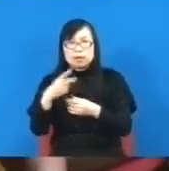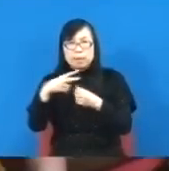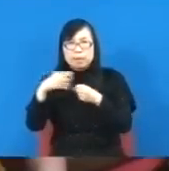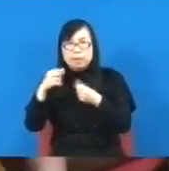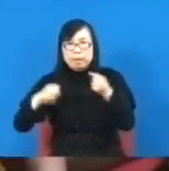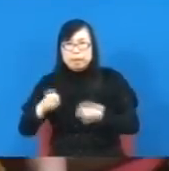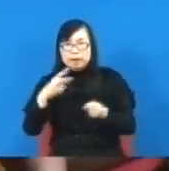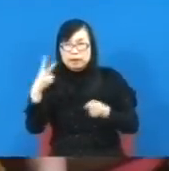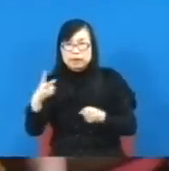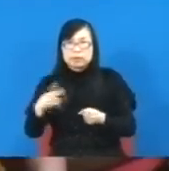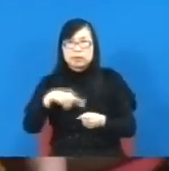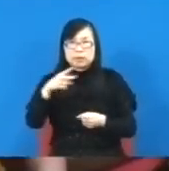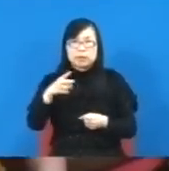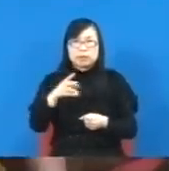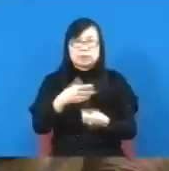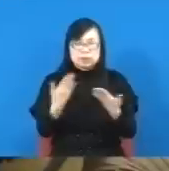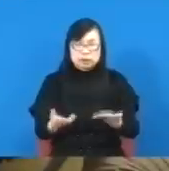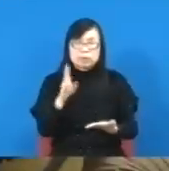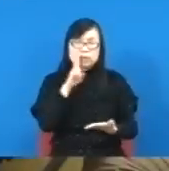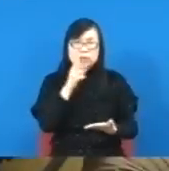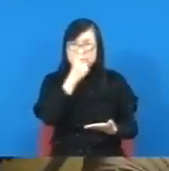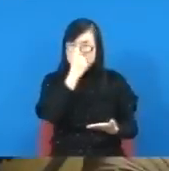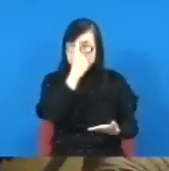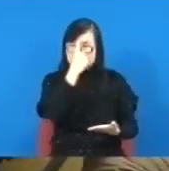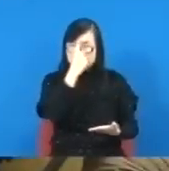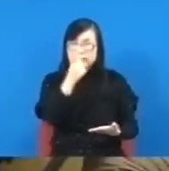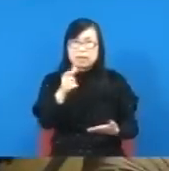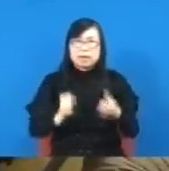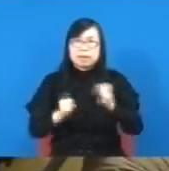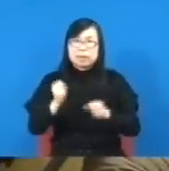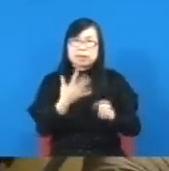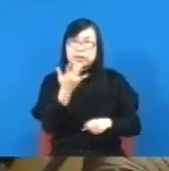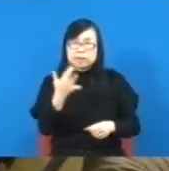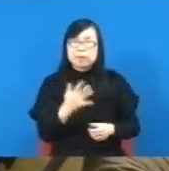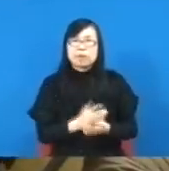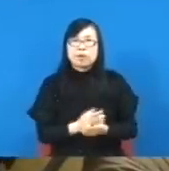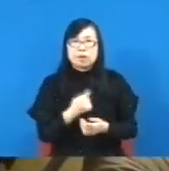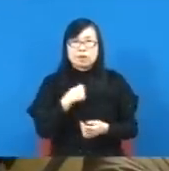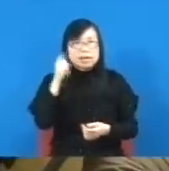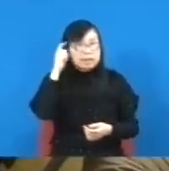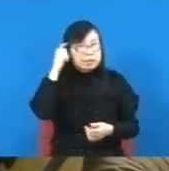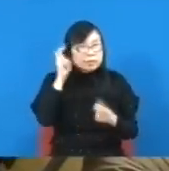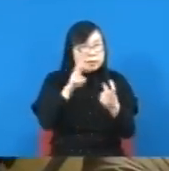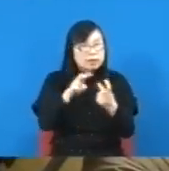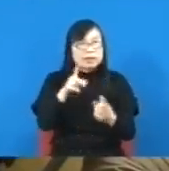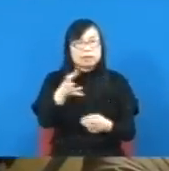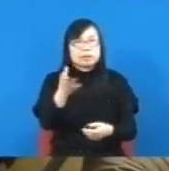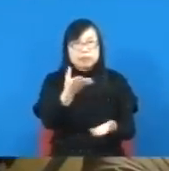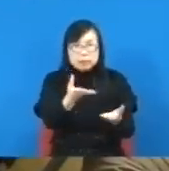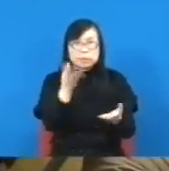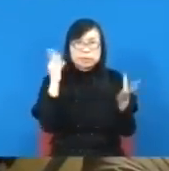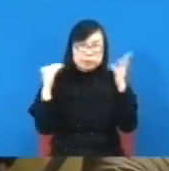梁粉就係咁，你唔緊要， 你 跑幾多唔得，你最緊要我識唔識你，你會唔會聽我講